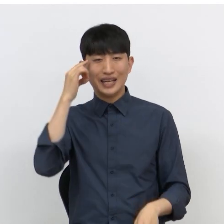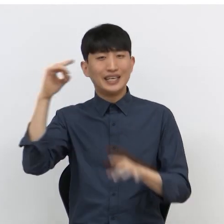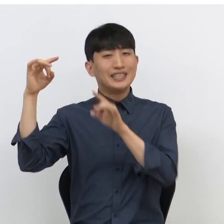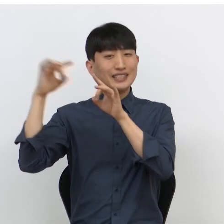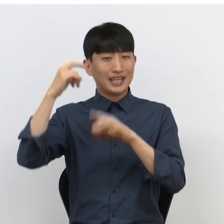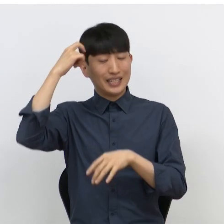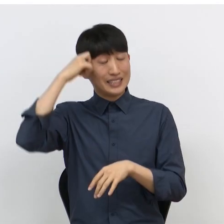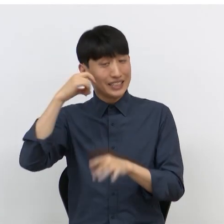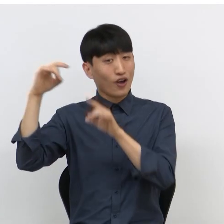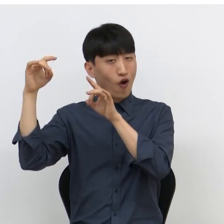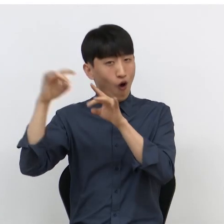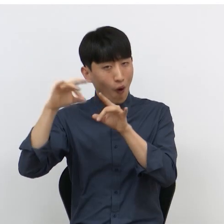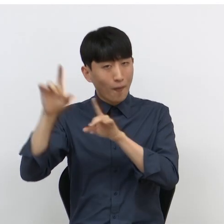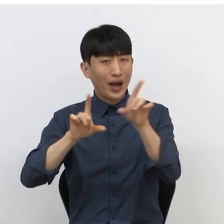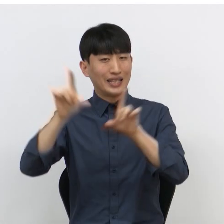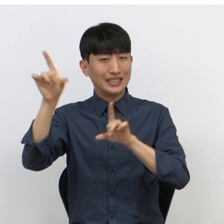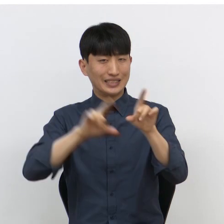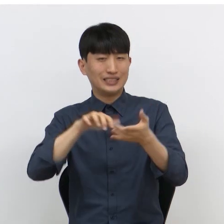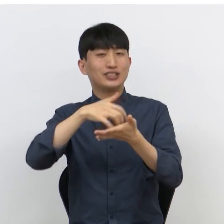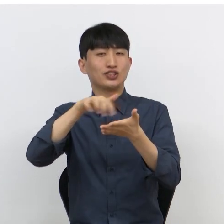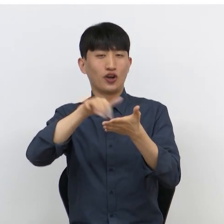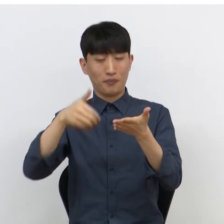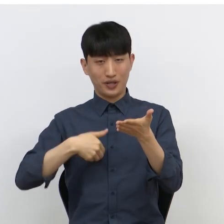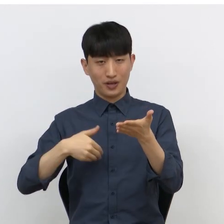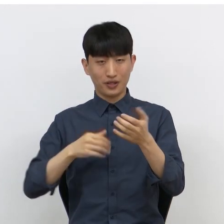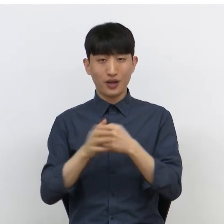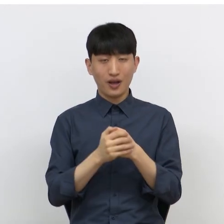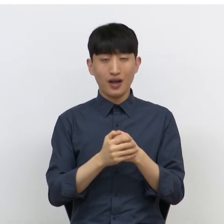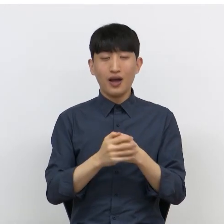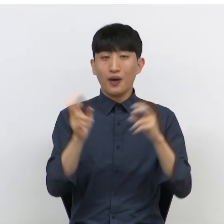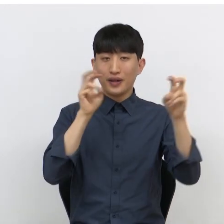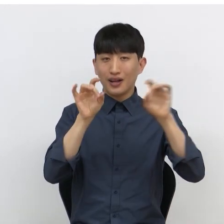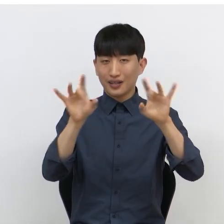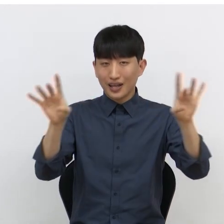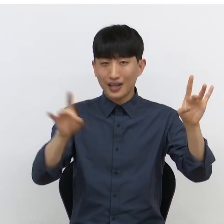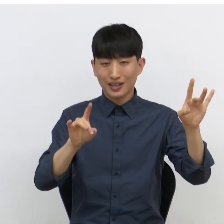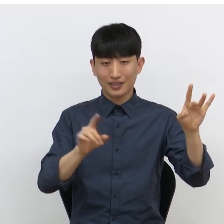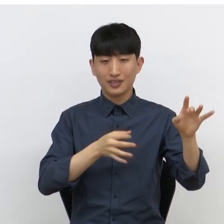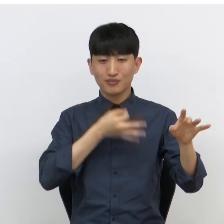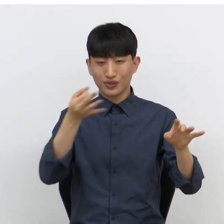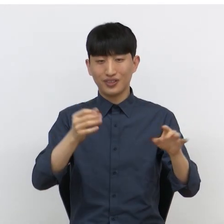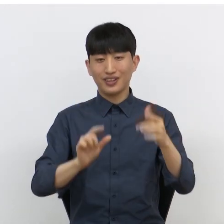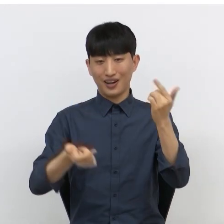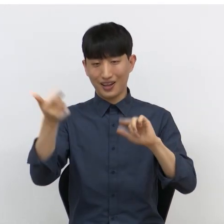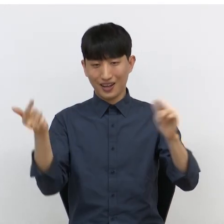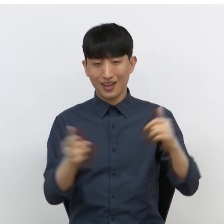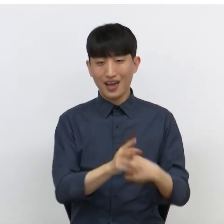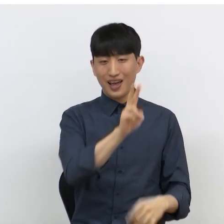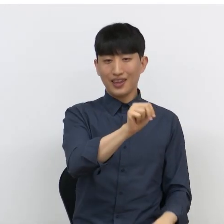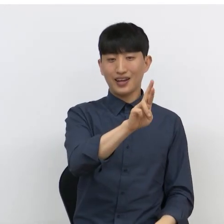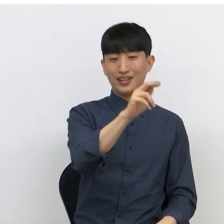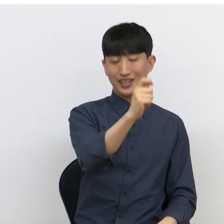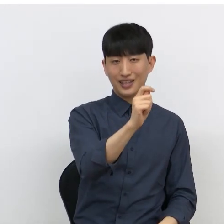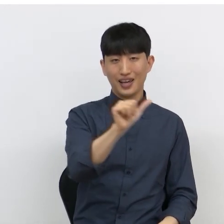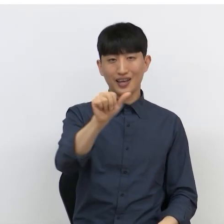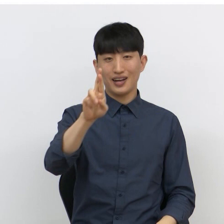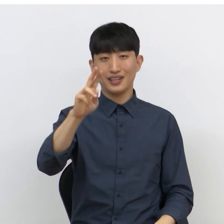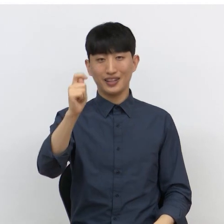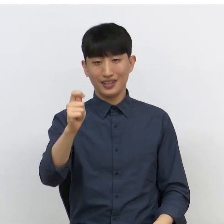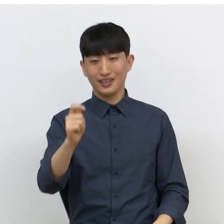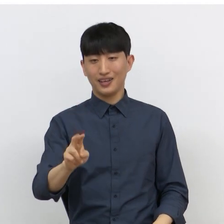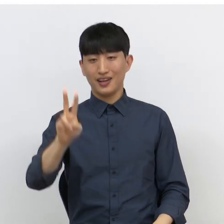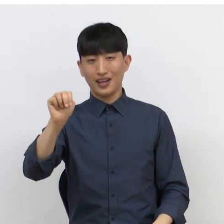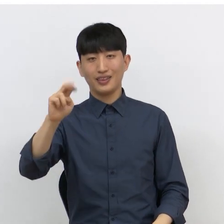건데, 이게 회사에서마다 이제 이름 부르는 게 다른데 NRT라고 하거나 ART라고 하거나 NRI라고